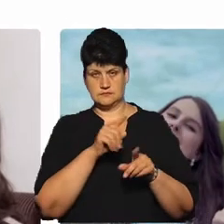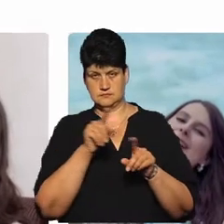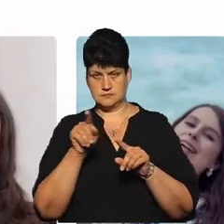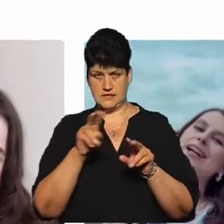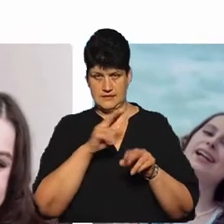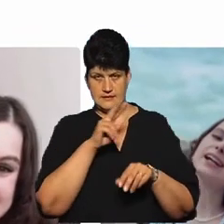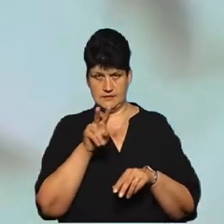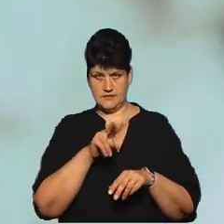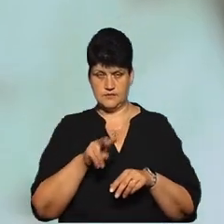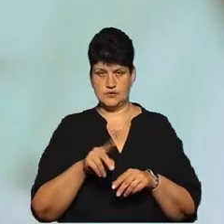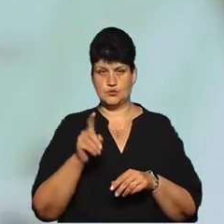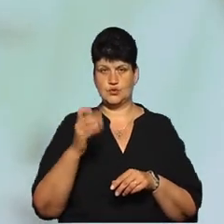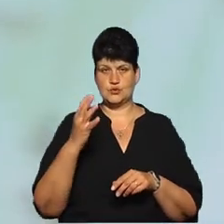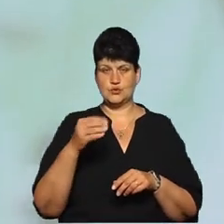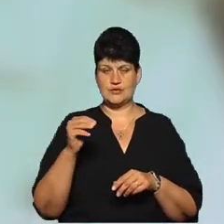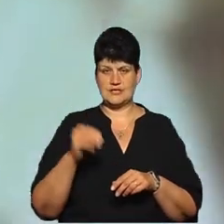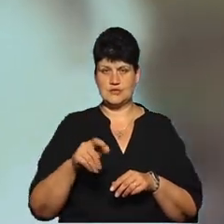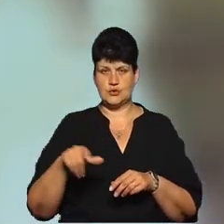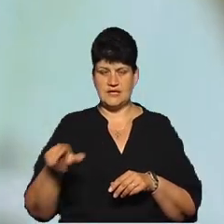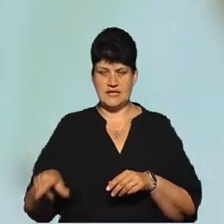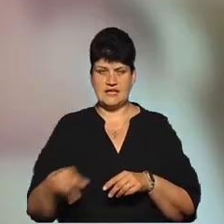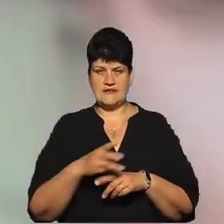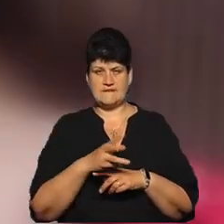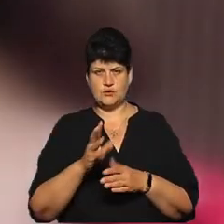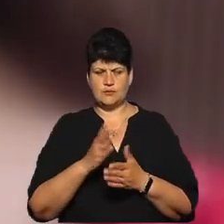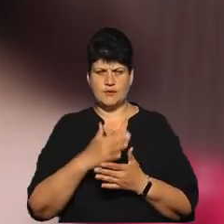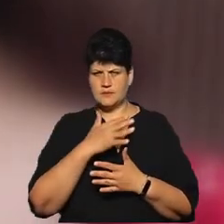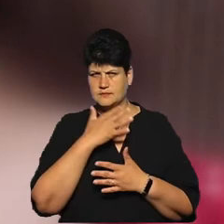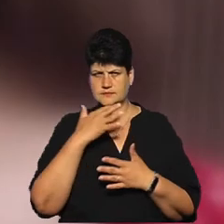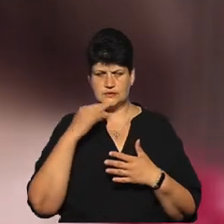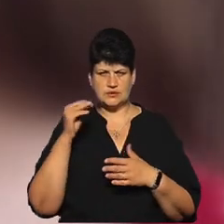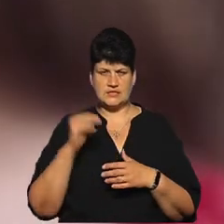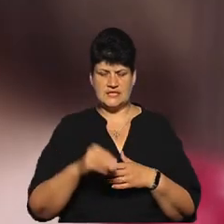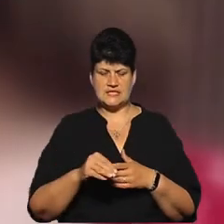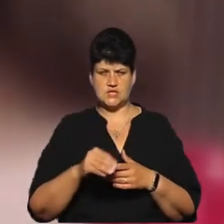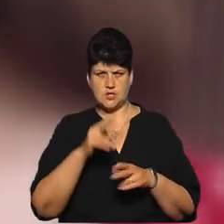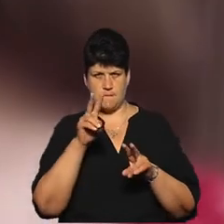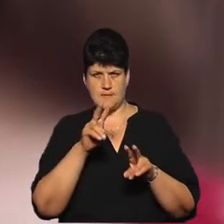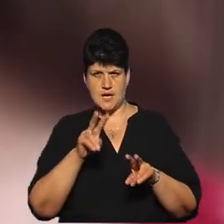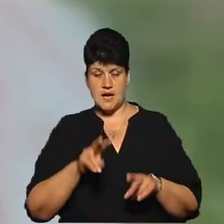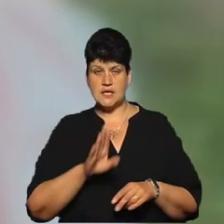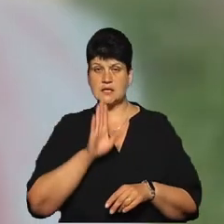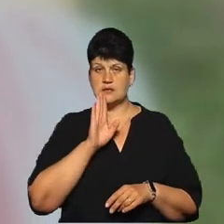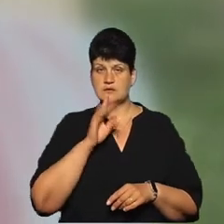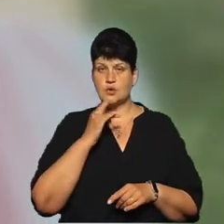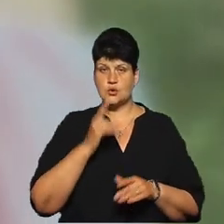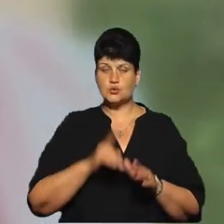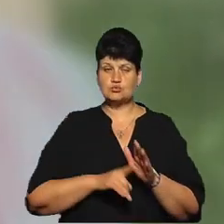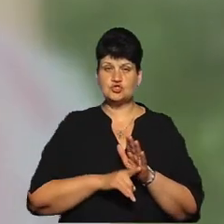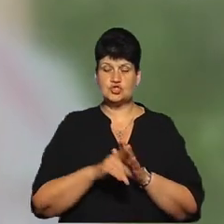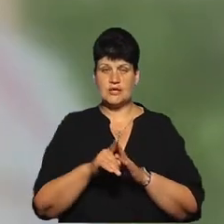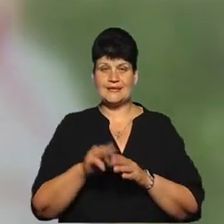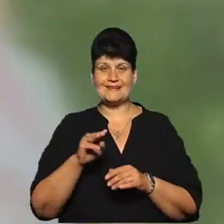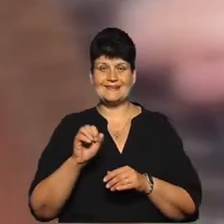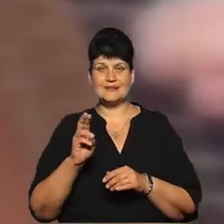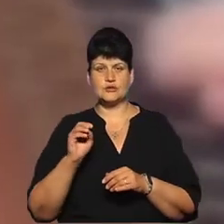140 тисяч людей. Її відео набирають десятки тисяч переглядів і сотні коментарів. Дівчина каже, розпочинала вести TikTok